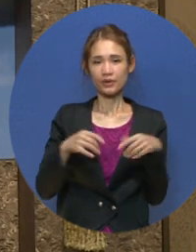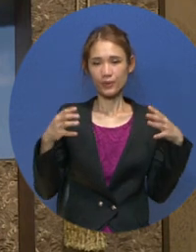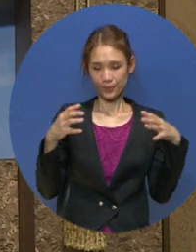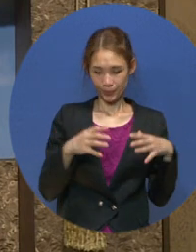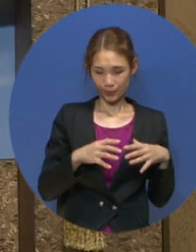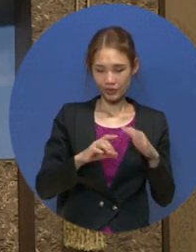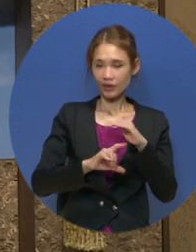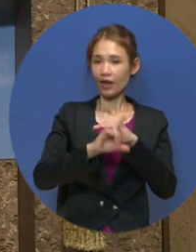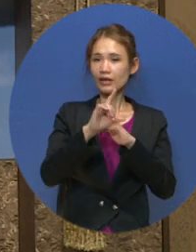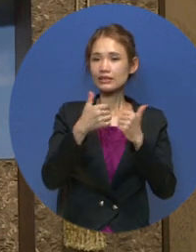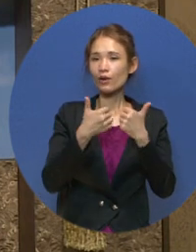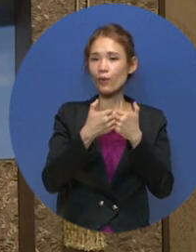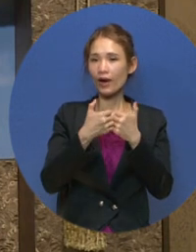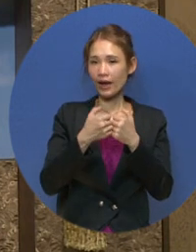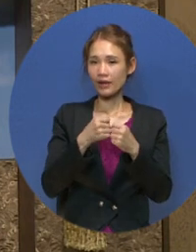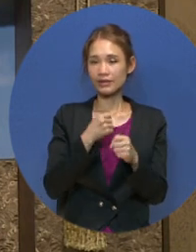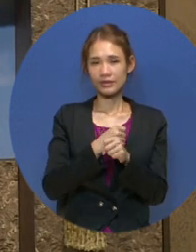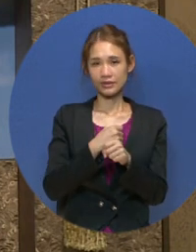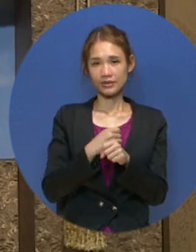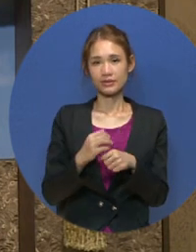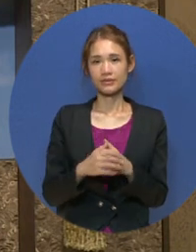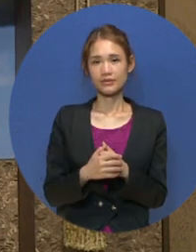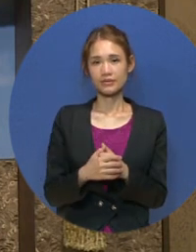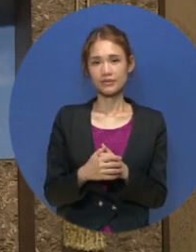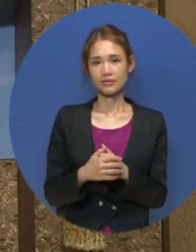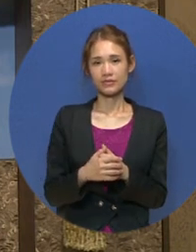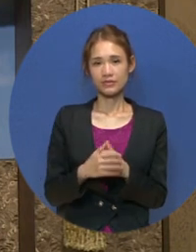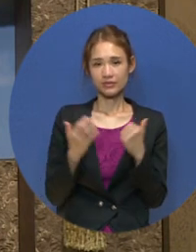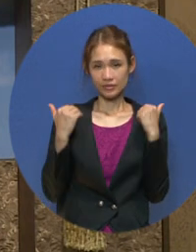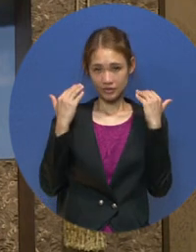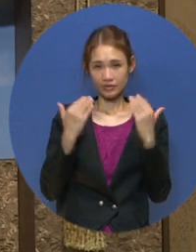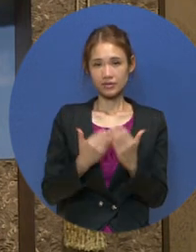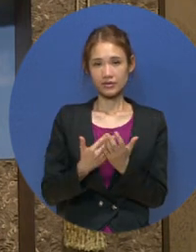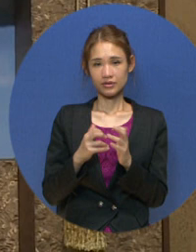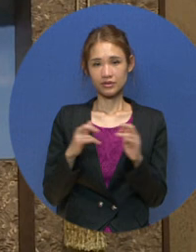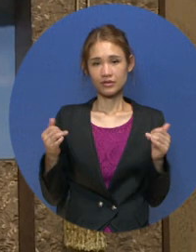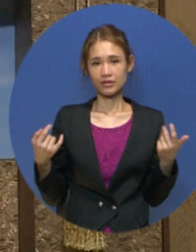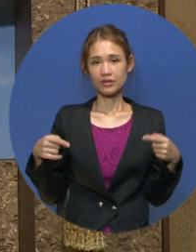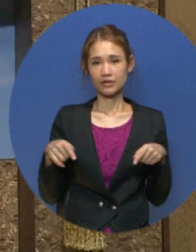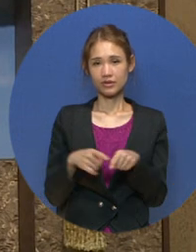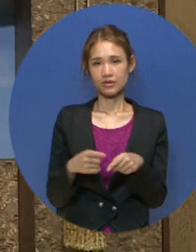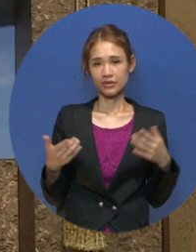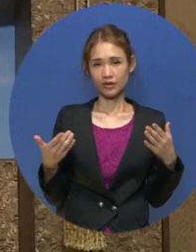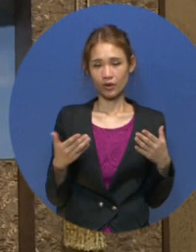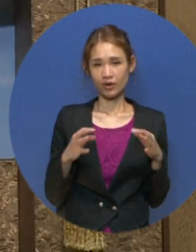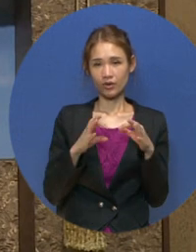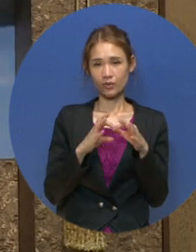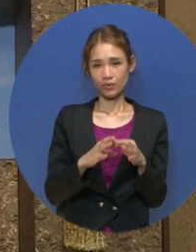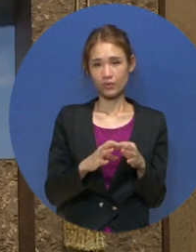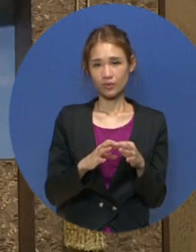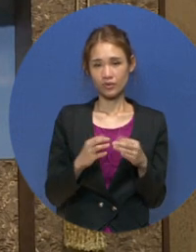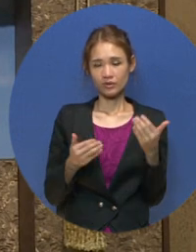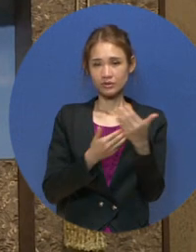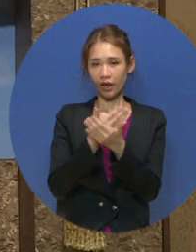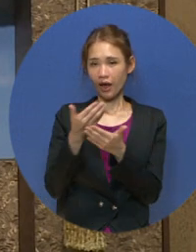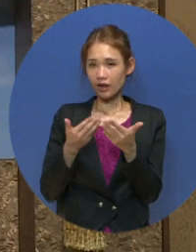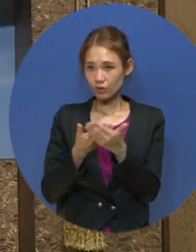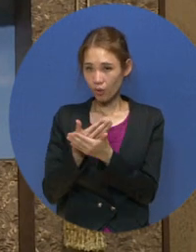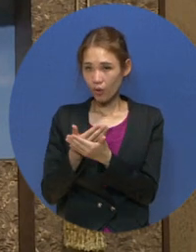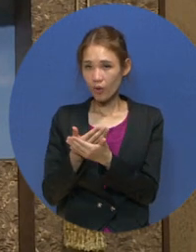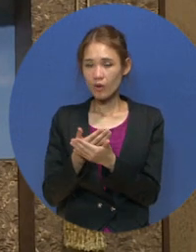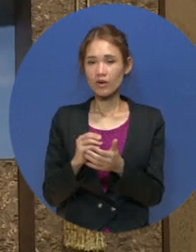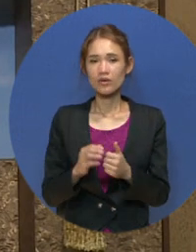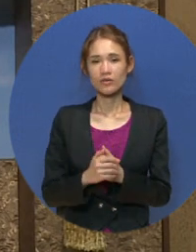네. 저희가 아침 회의를 하고요. 또 우리 발달장애인분들과 함께 또 업무에 대한 것들도 함께 나누기도